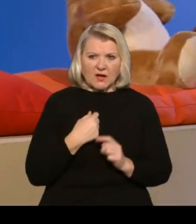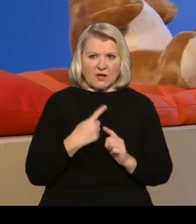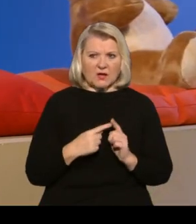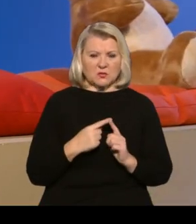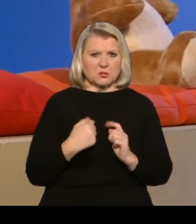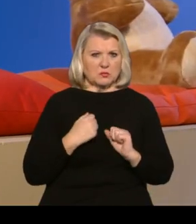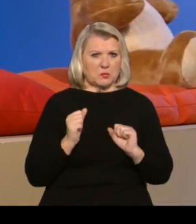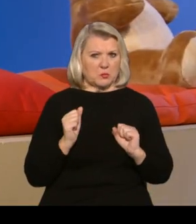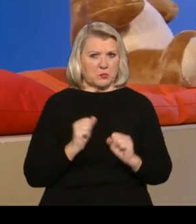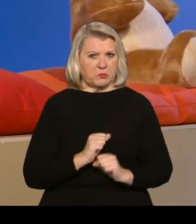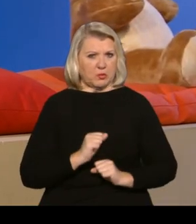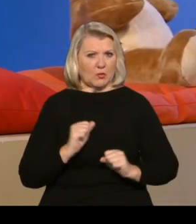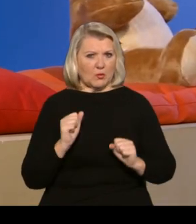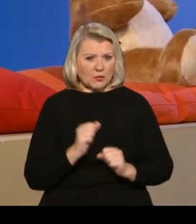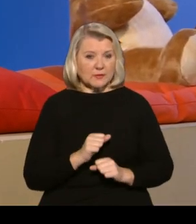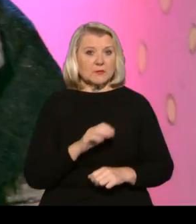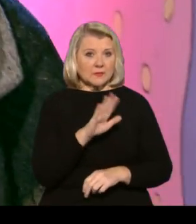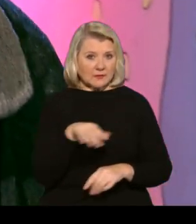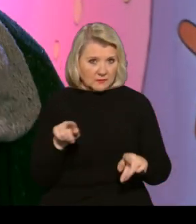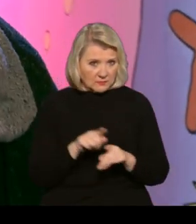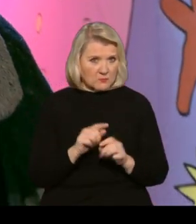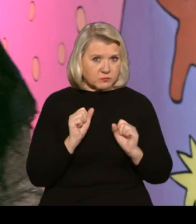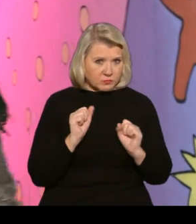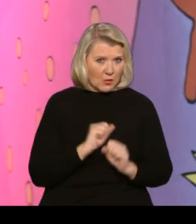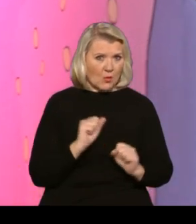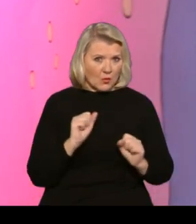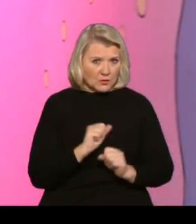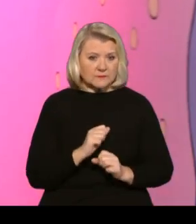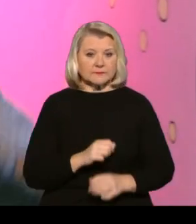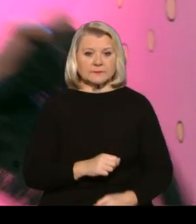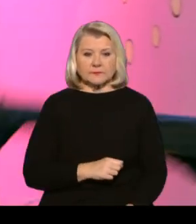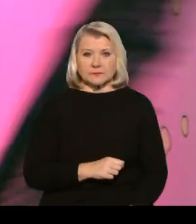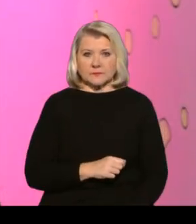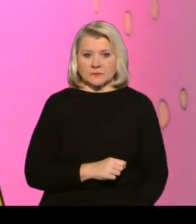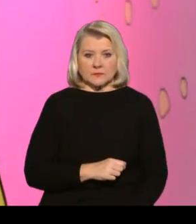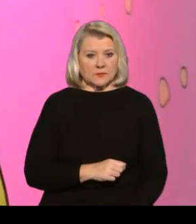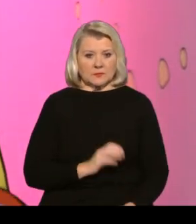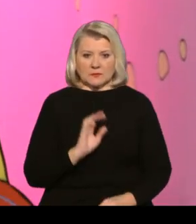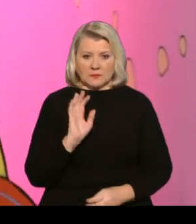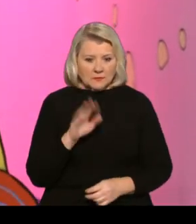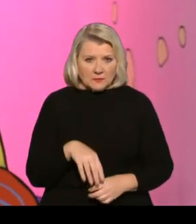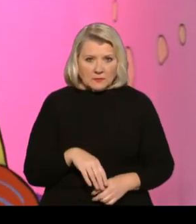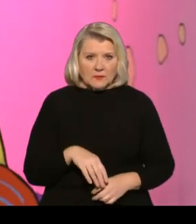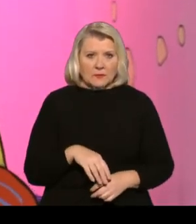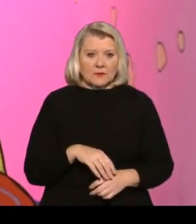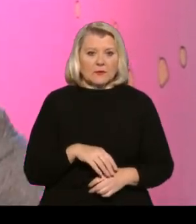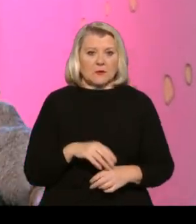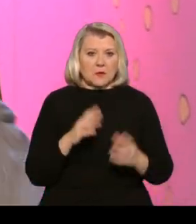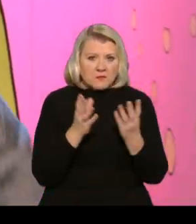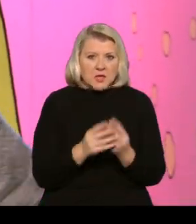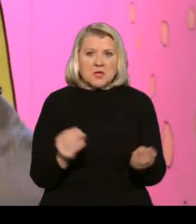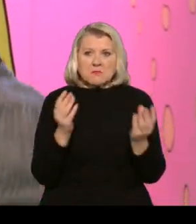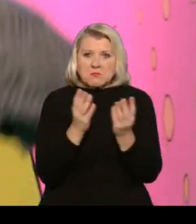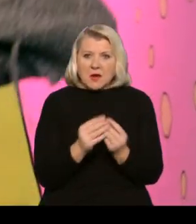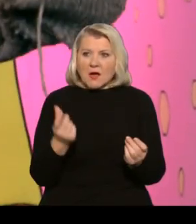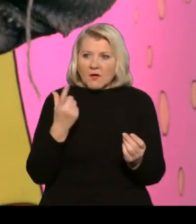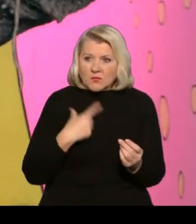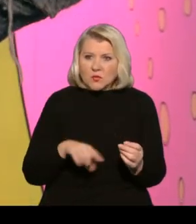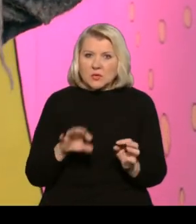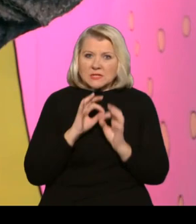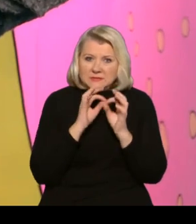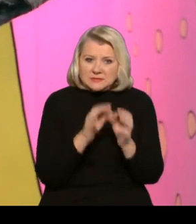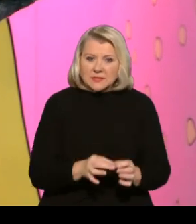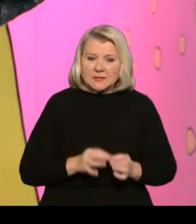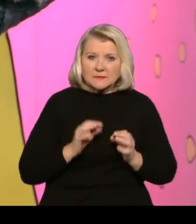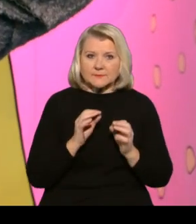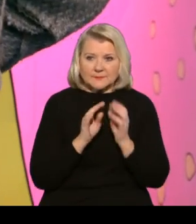bojím. Bojíte se taky, holky a kluci? Teď si tady o mě celou dobu povídáte. Nebojte